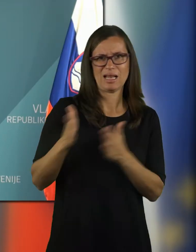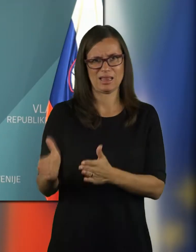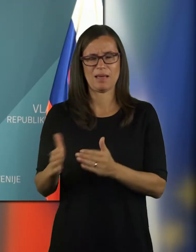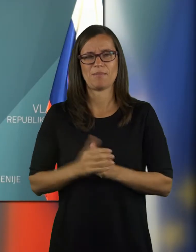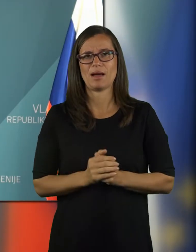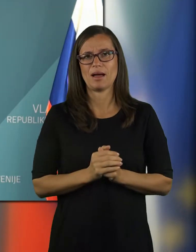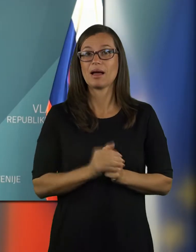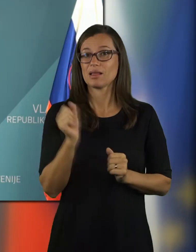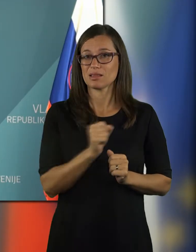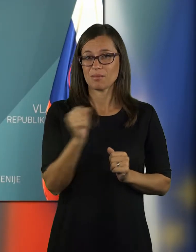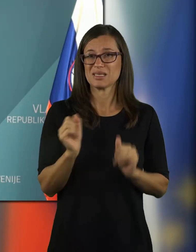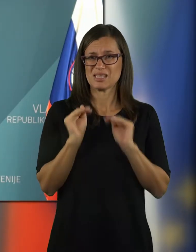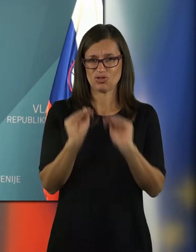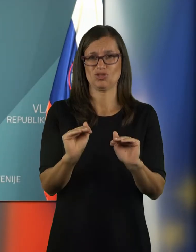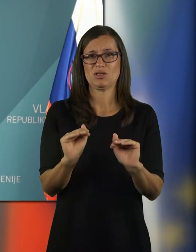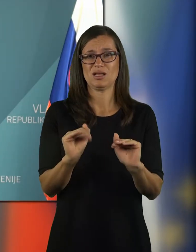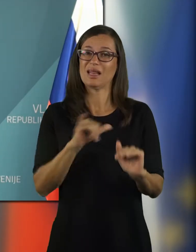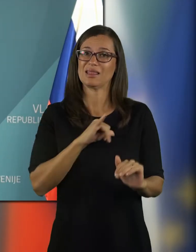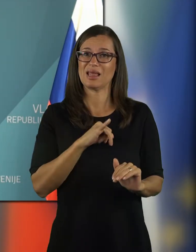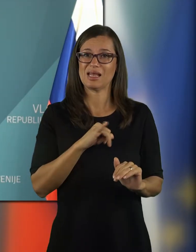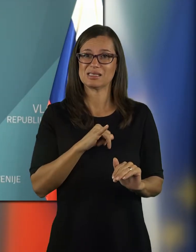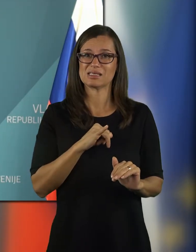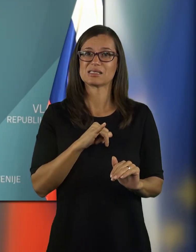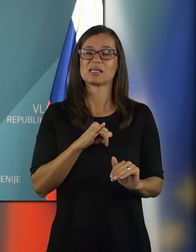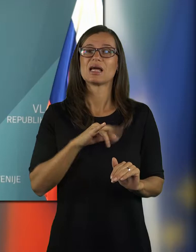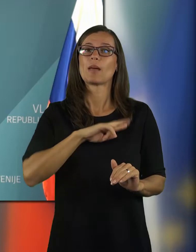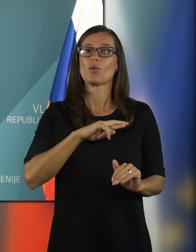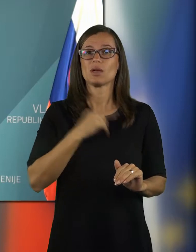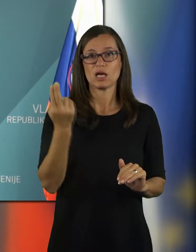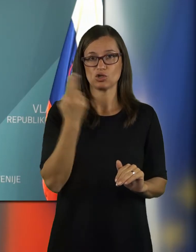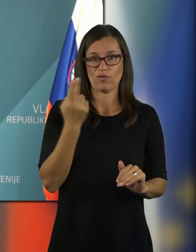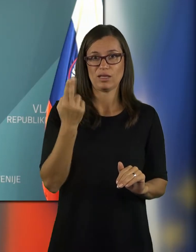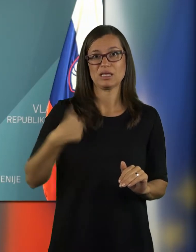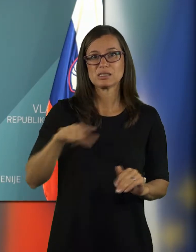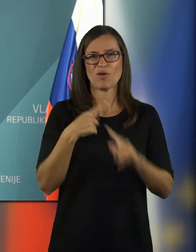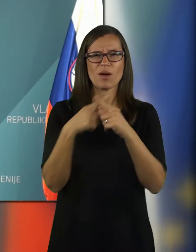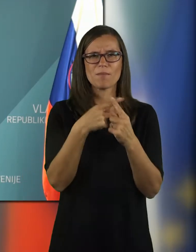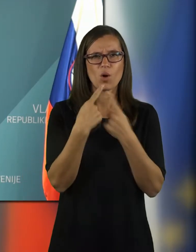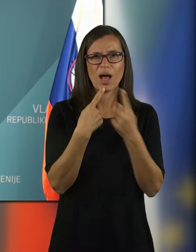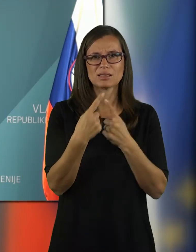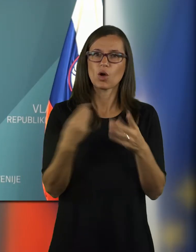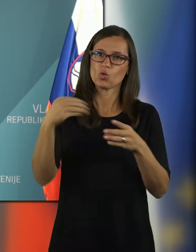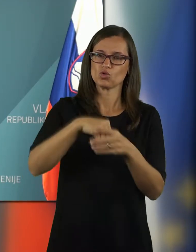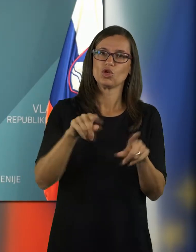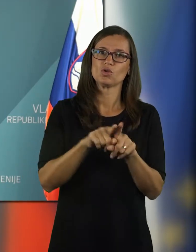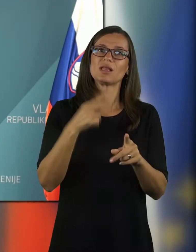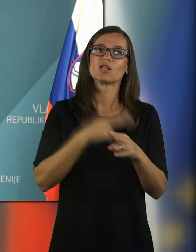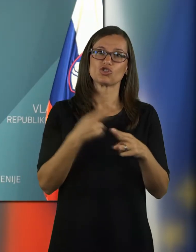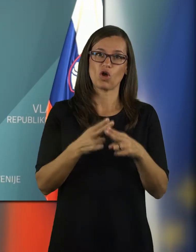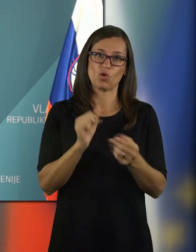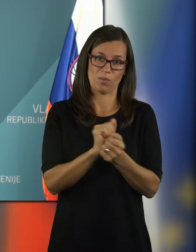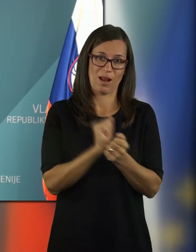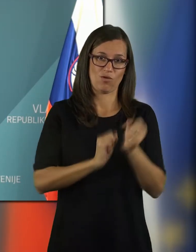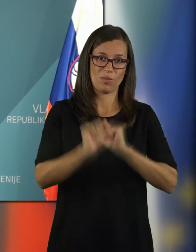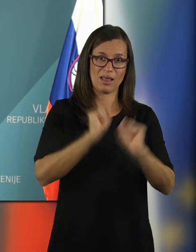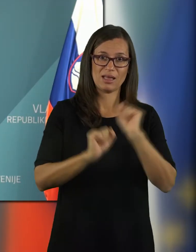stranmi. Da bi zaščitili interese Republike Slovenije, smo v pogajanja vključili tudi državno